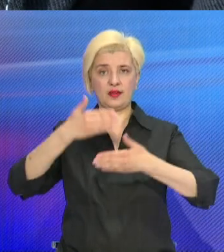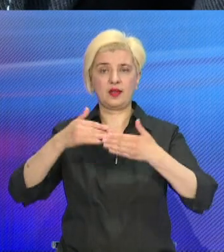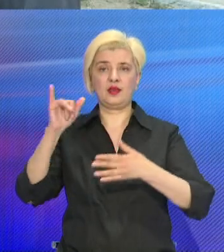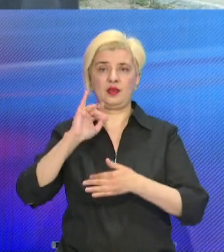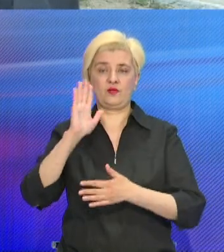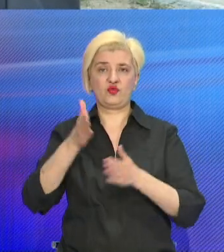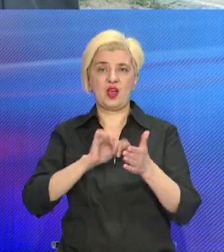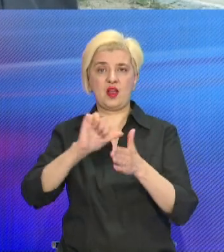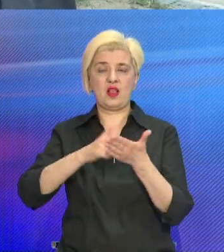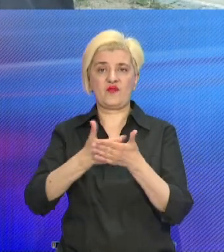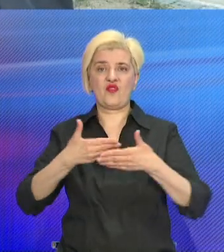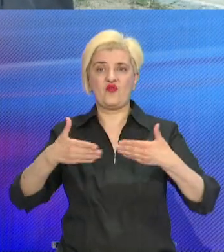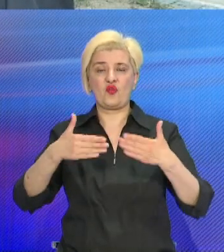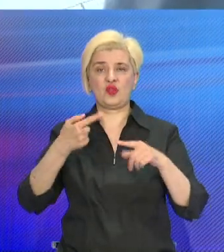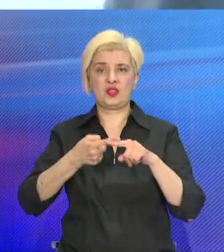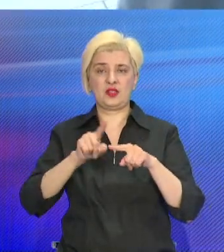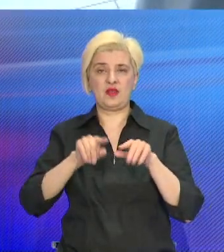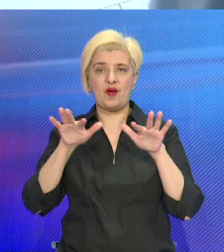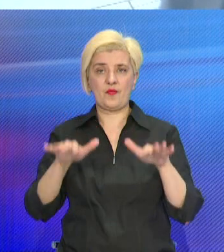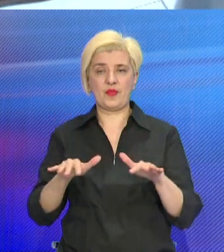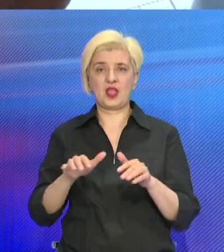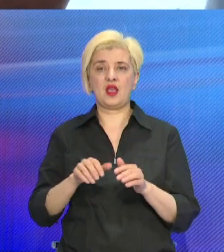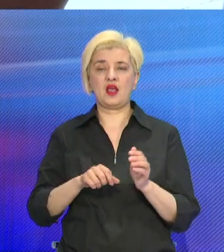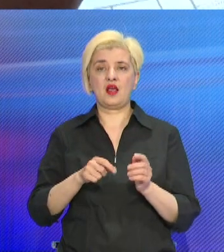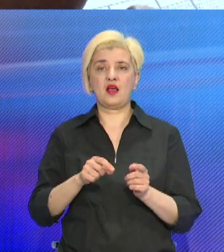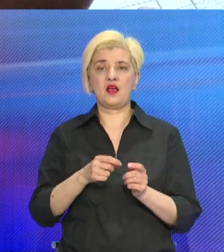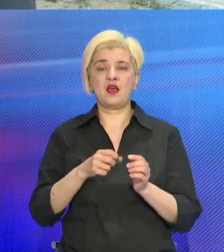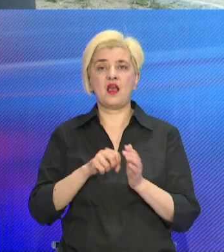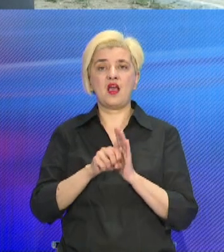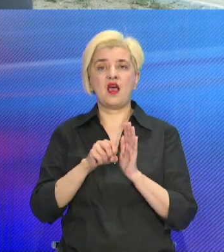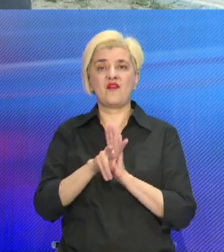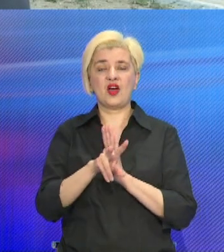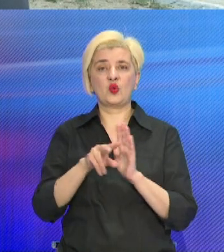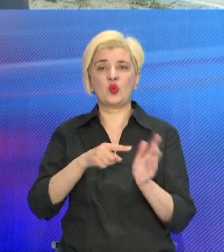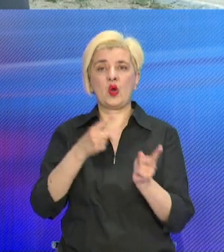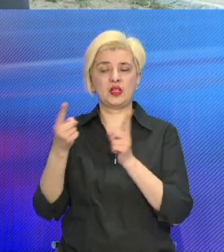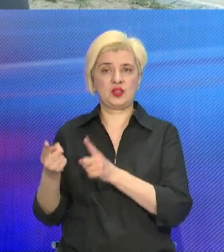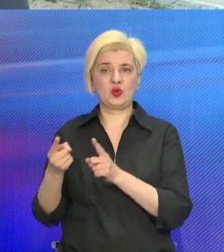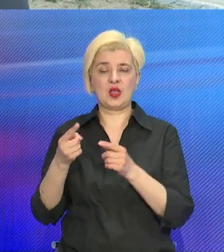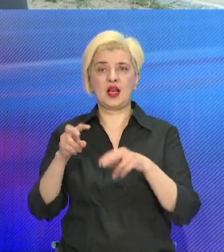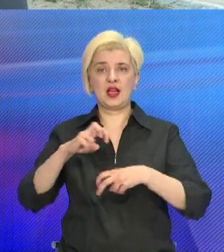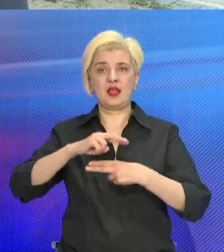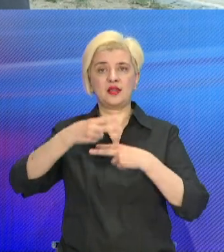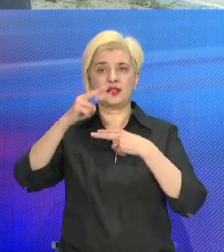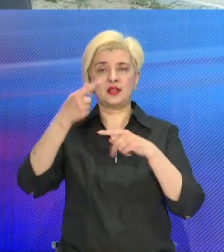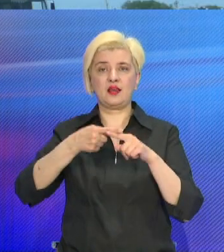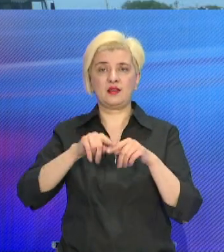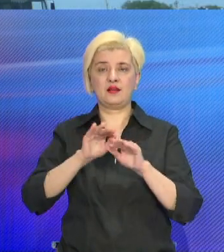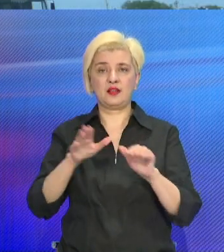вход с этого фасада. Эвакуационные лестницы – это в детский садик, ограждение и входы в детский садик